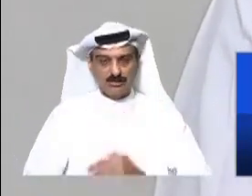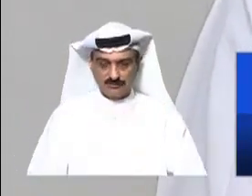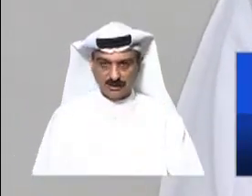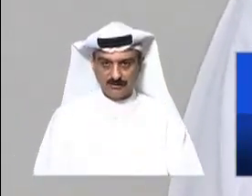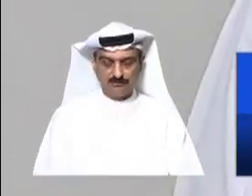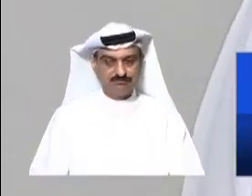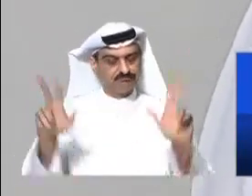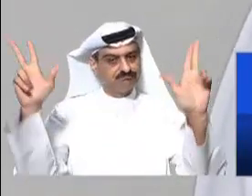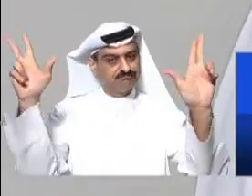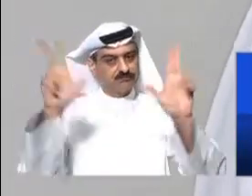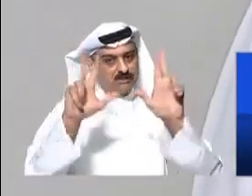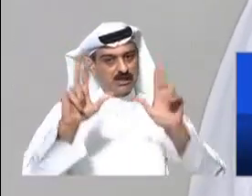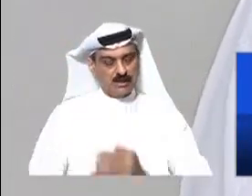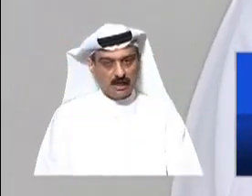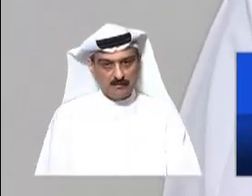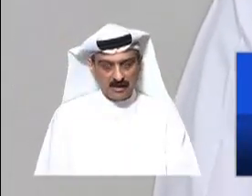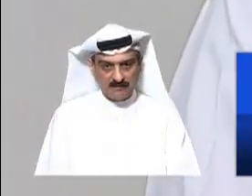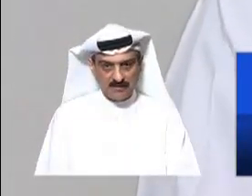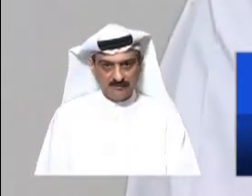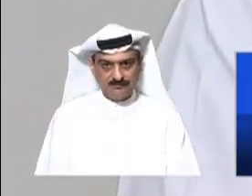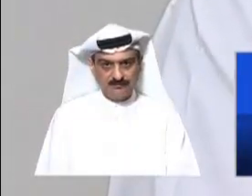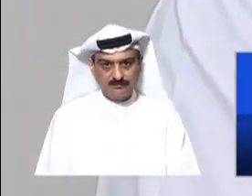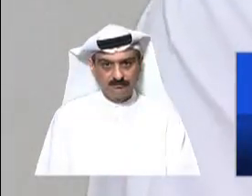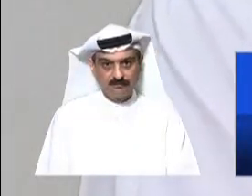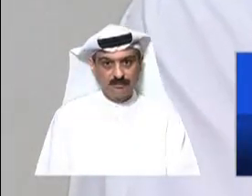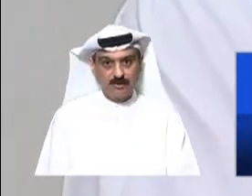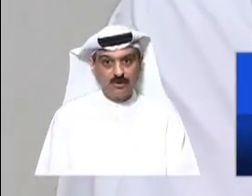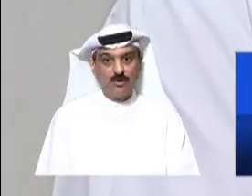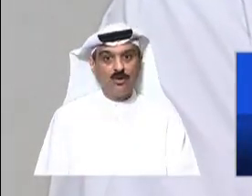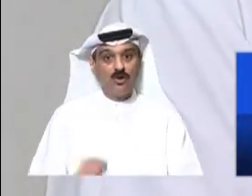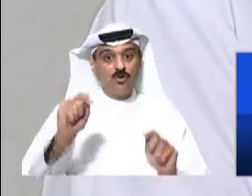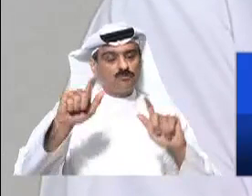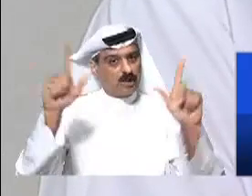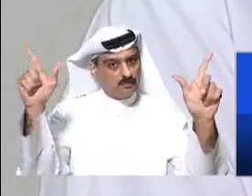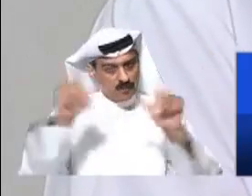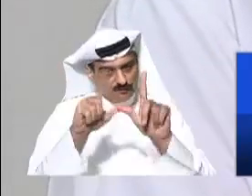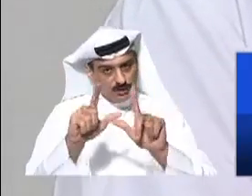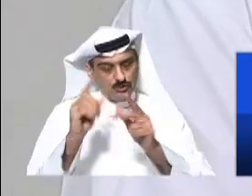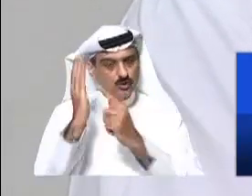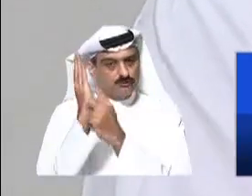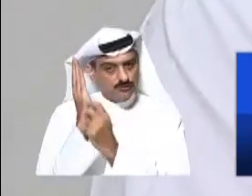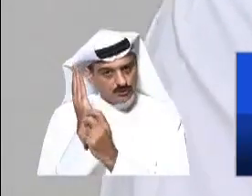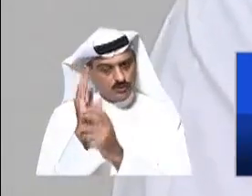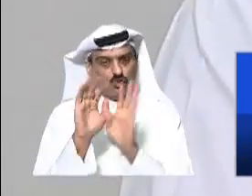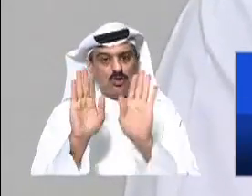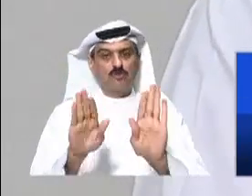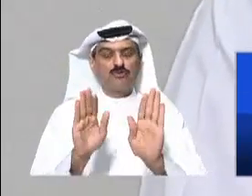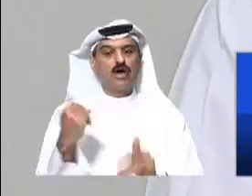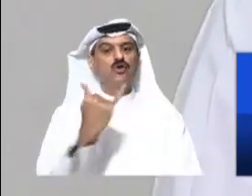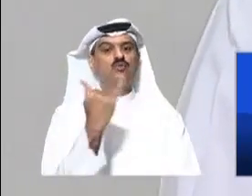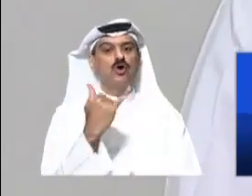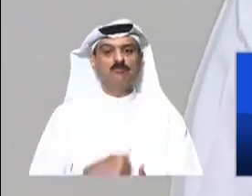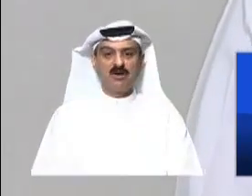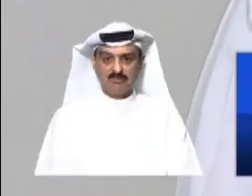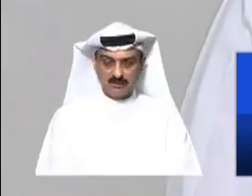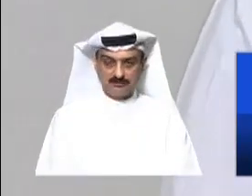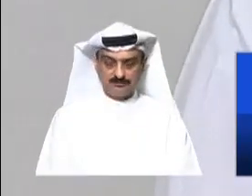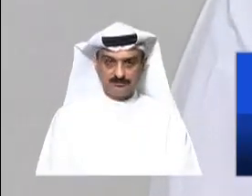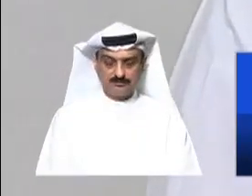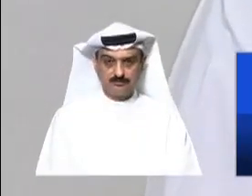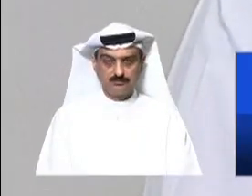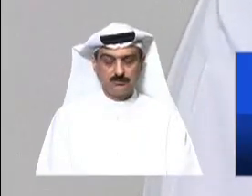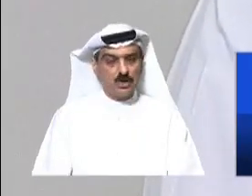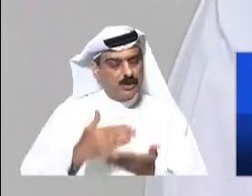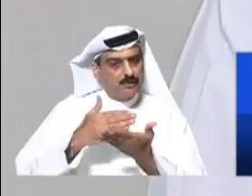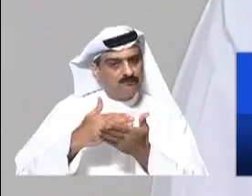إعلامي ومادة إعلامية سواء كانت بالفيديو أو الصورة تكون مهمة لهذه الحدث، وأن نبعد البعد كامل